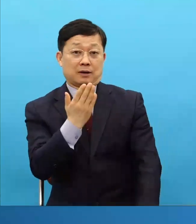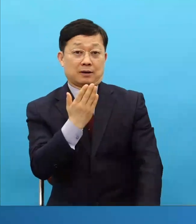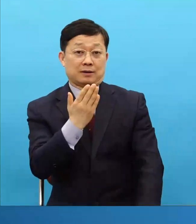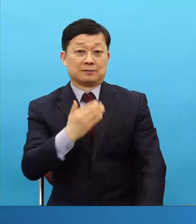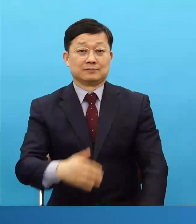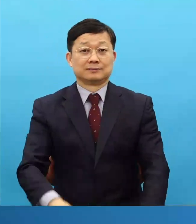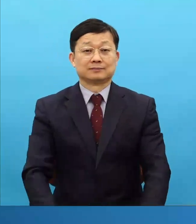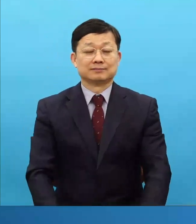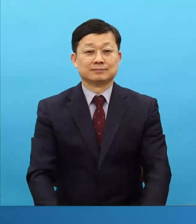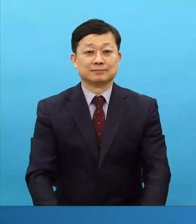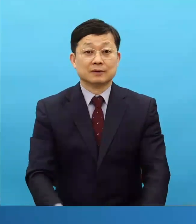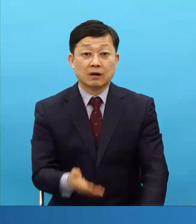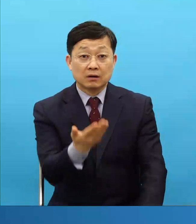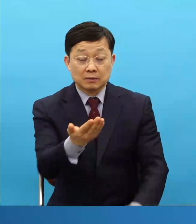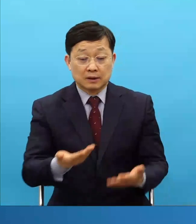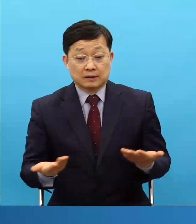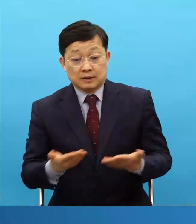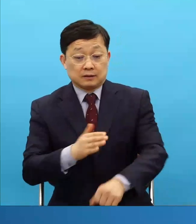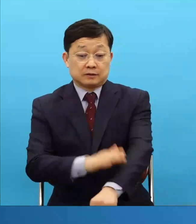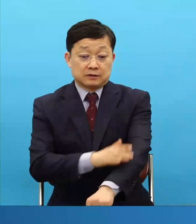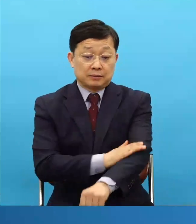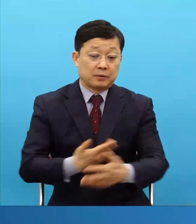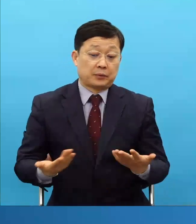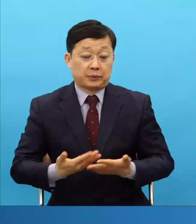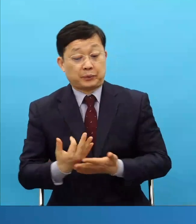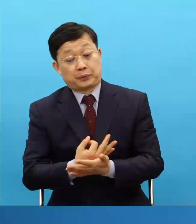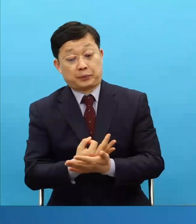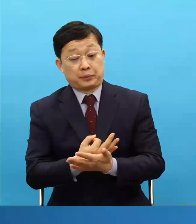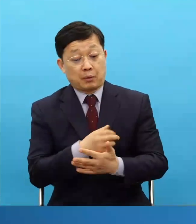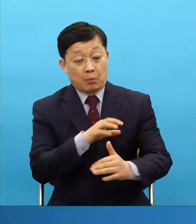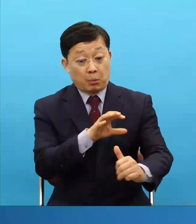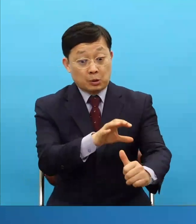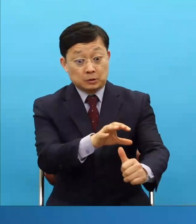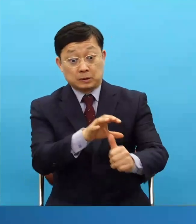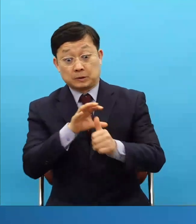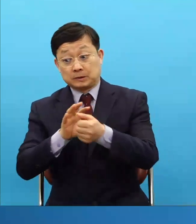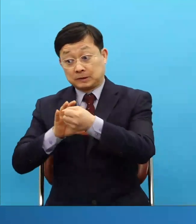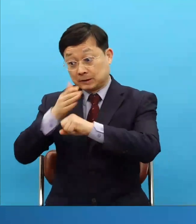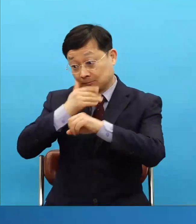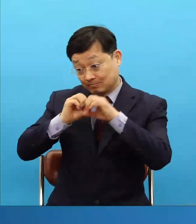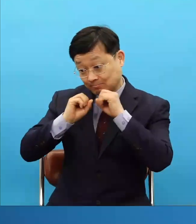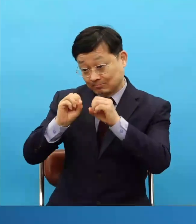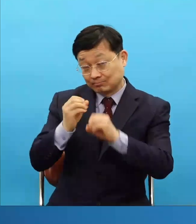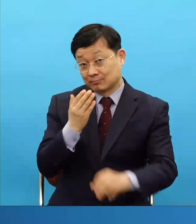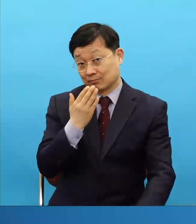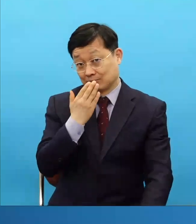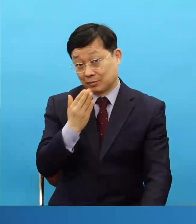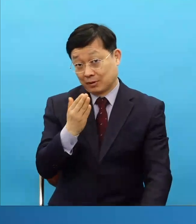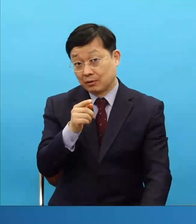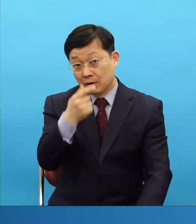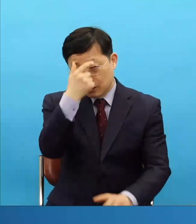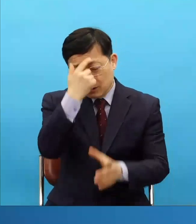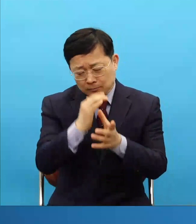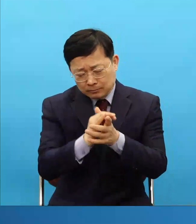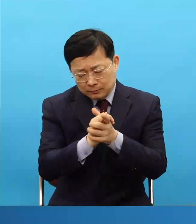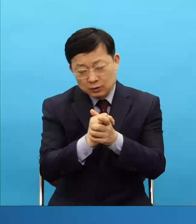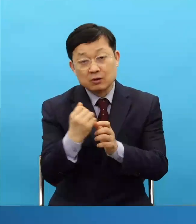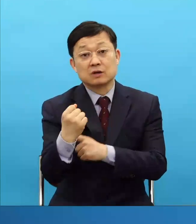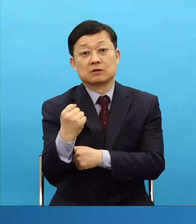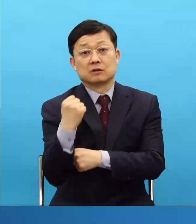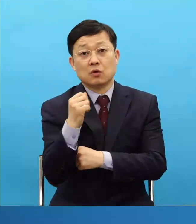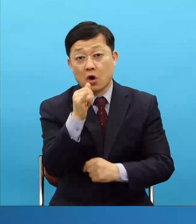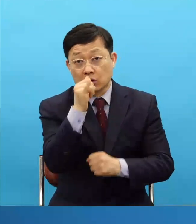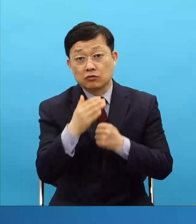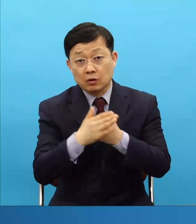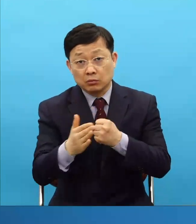evangelization. 여러분의 직업이 세계복음만 한다니까요. Your occupation will do world 그만큼 이제 evangelization. 힘이 생긴 거죠. That's how powerful you